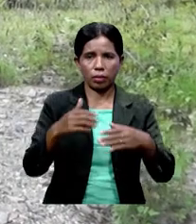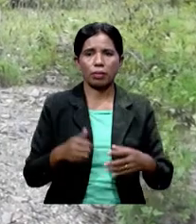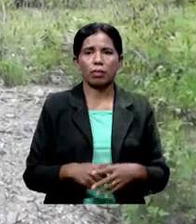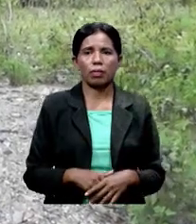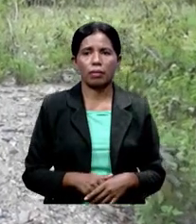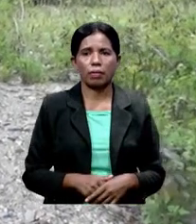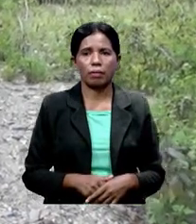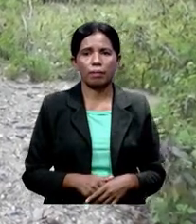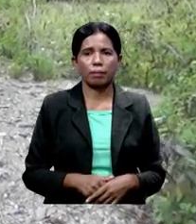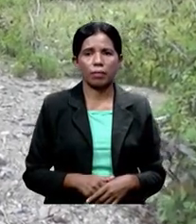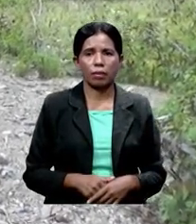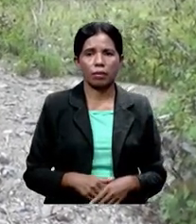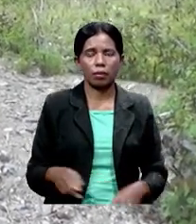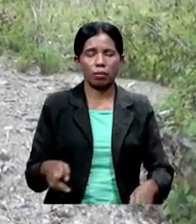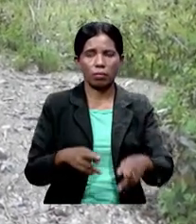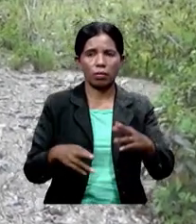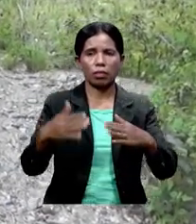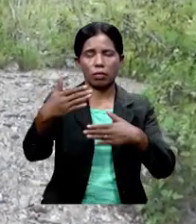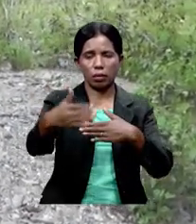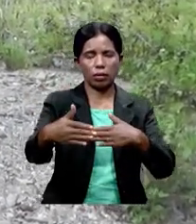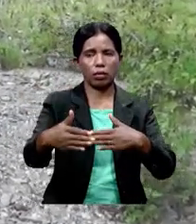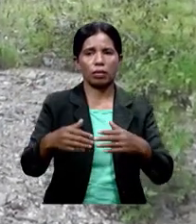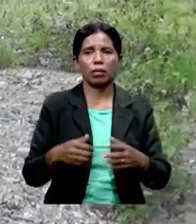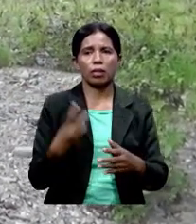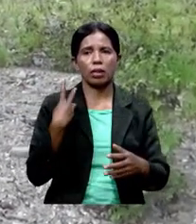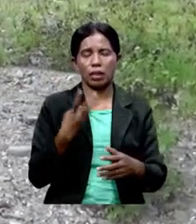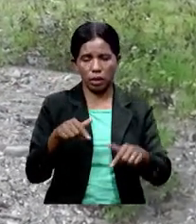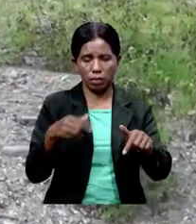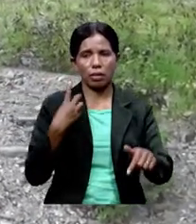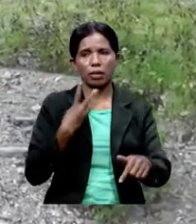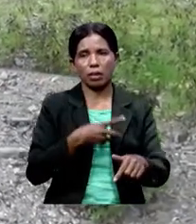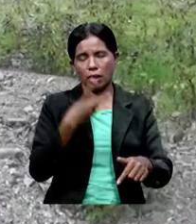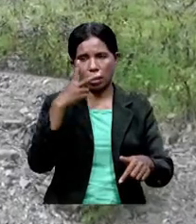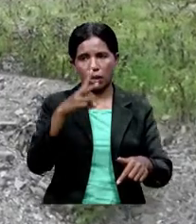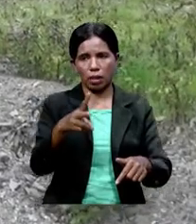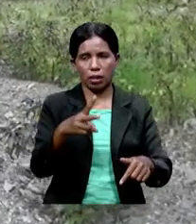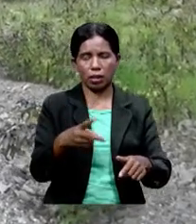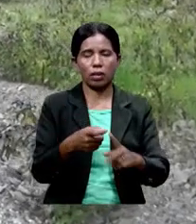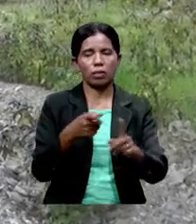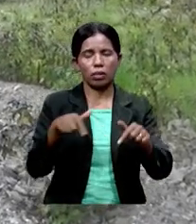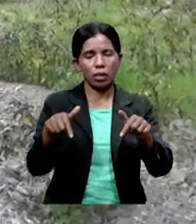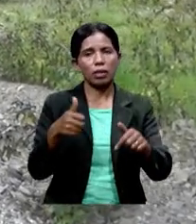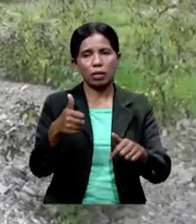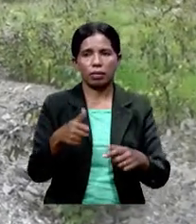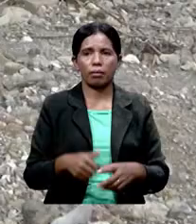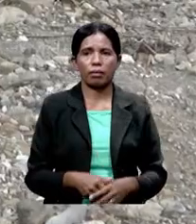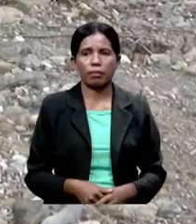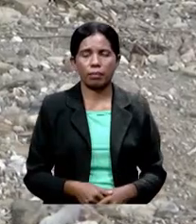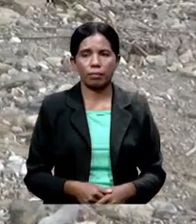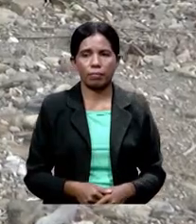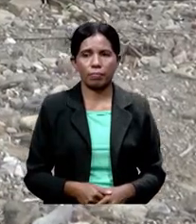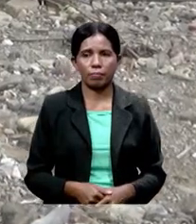dari rumah mau tamu umah ya parte kerja ini. So ya nih mah dari ini amian sama sekali parte dan masih kerja ini rumah baru